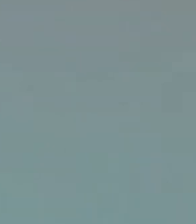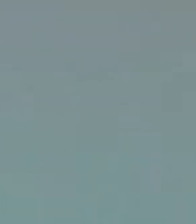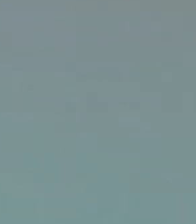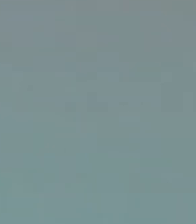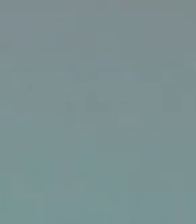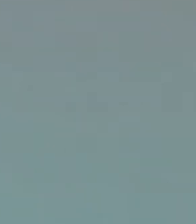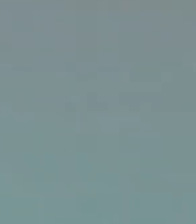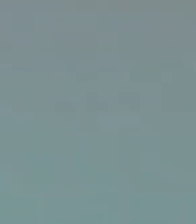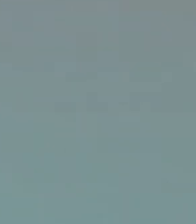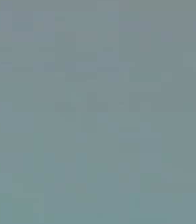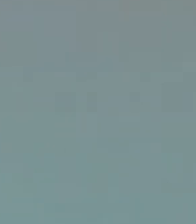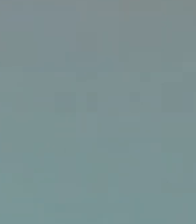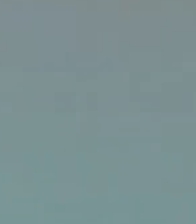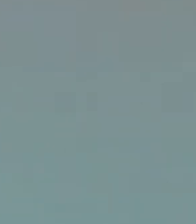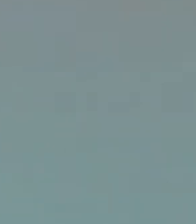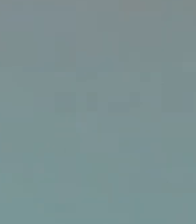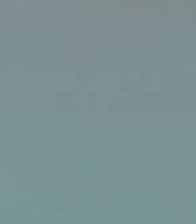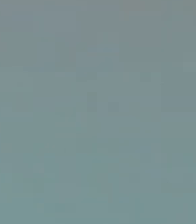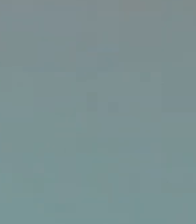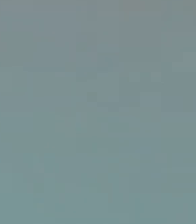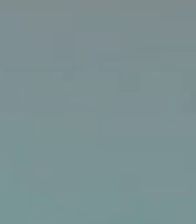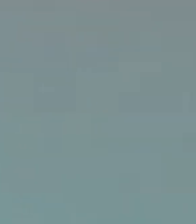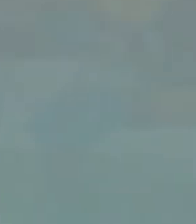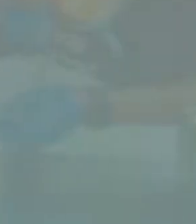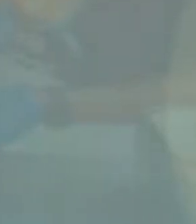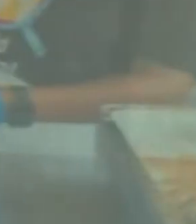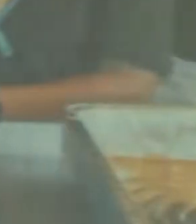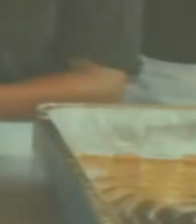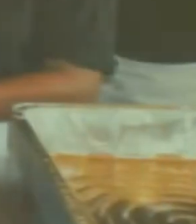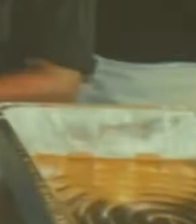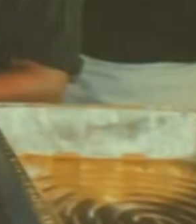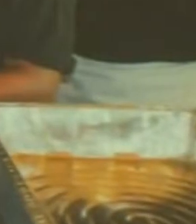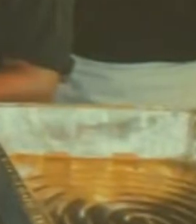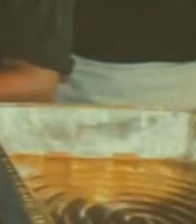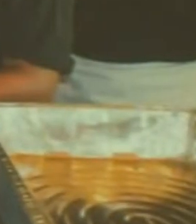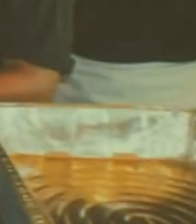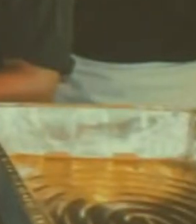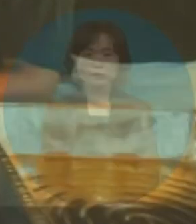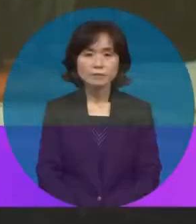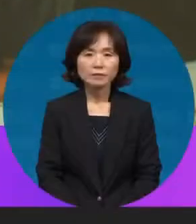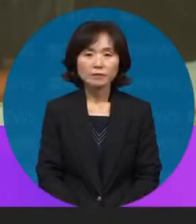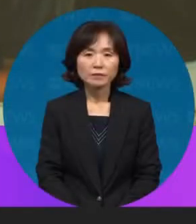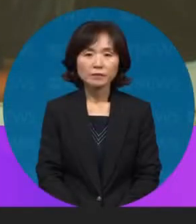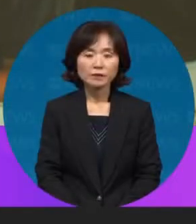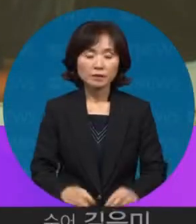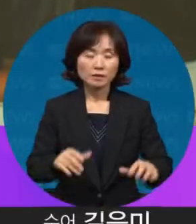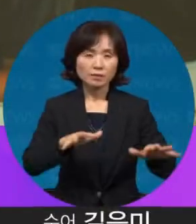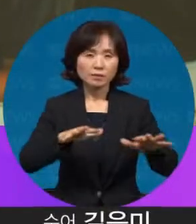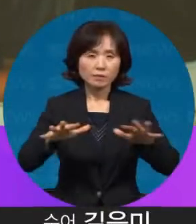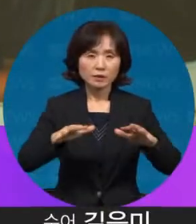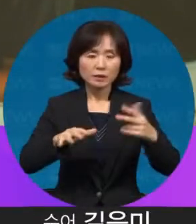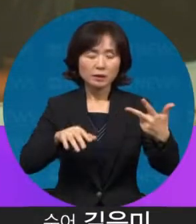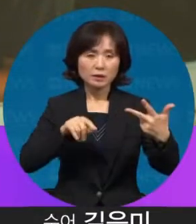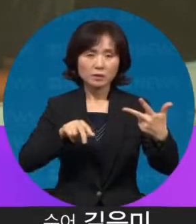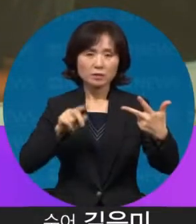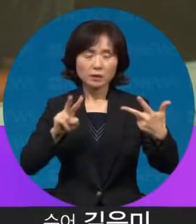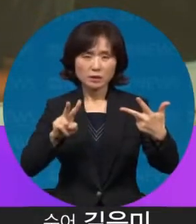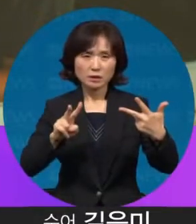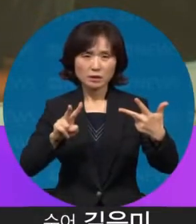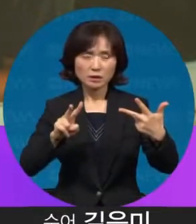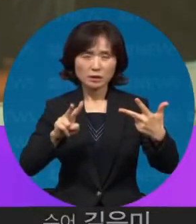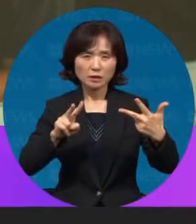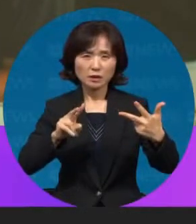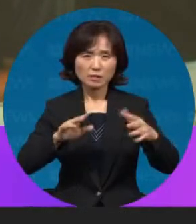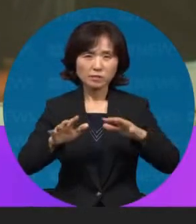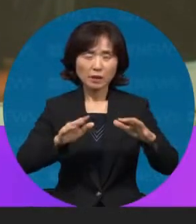여러분 안녕하십니까? 8월 25일 글로벌 뉴스 시작합니다. 진도 7.2의 대지진으로 폐허가 된 IT에서